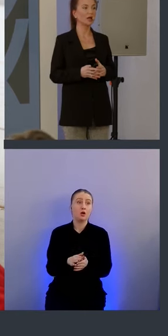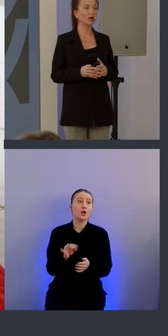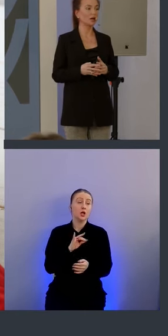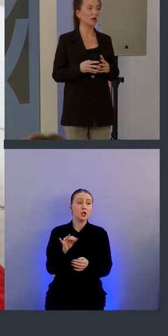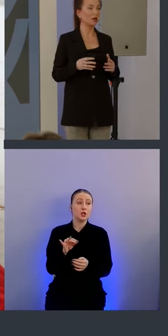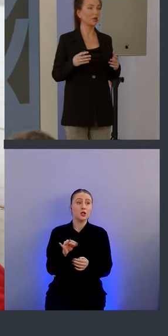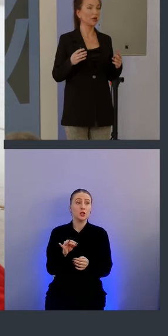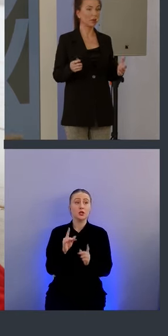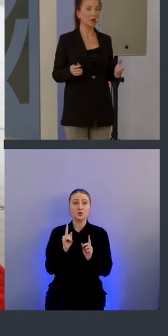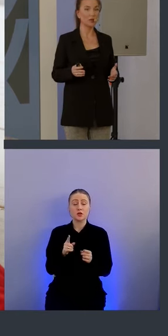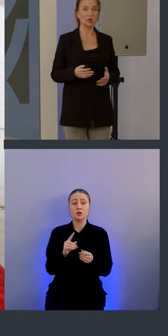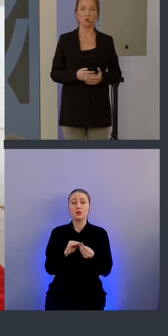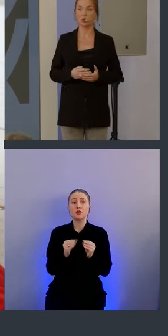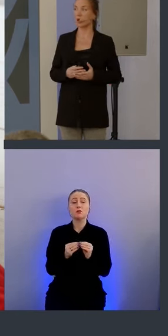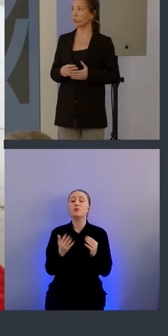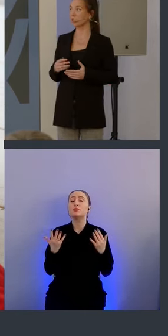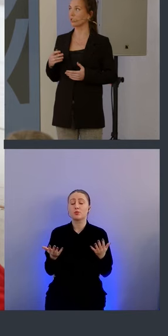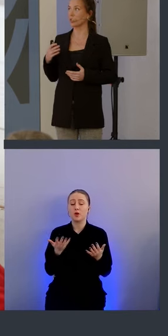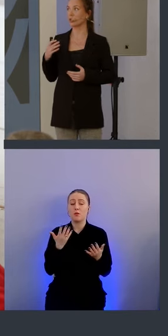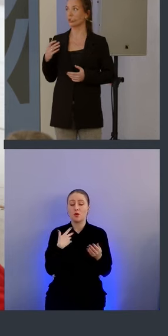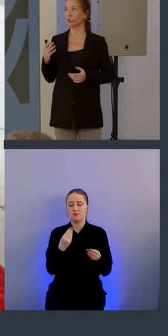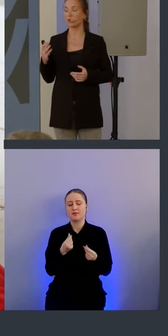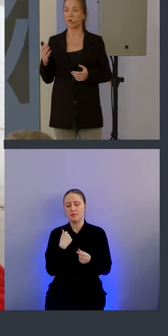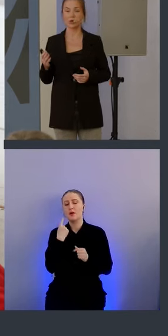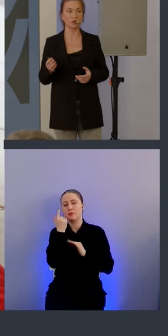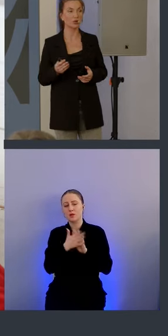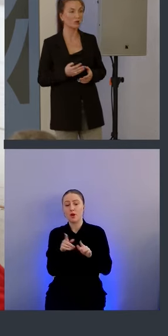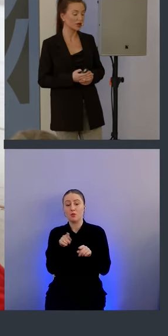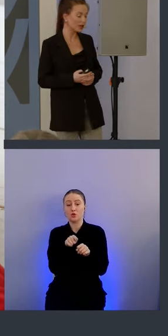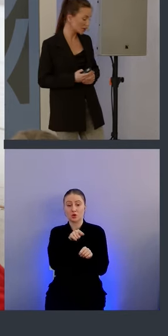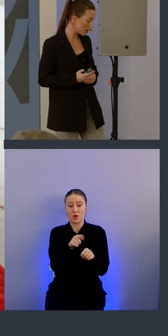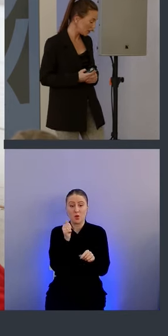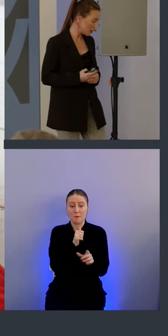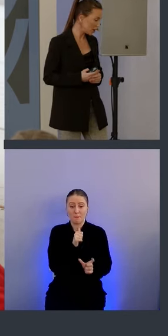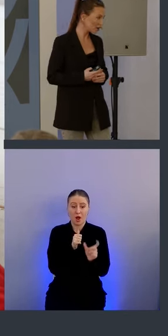когда понимаем, что от этого способа аутентификации нужно